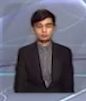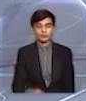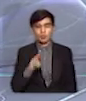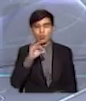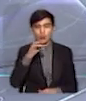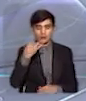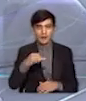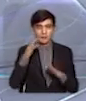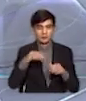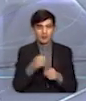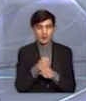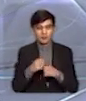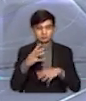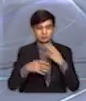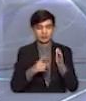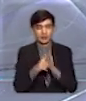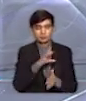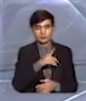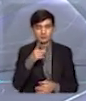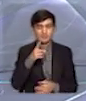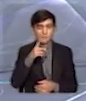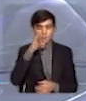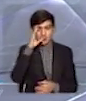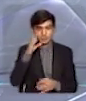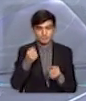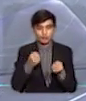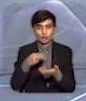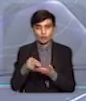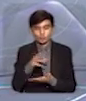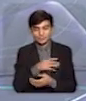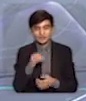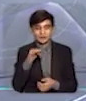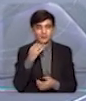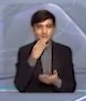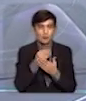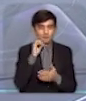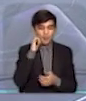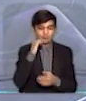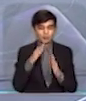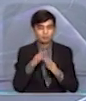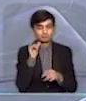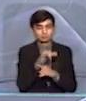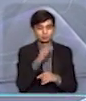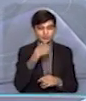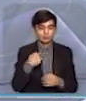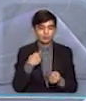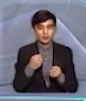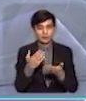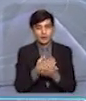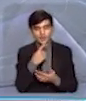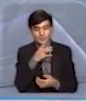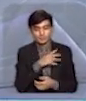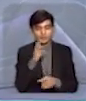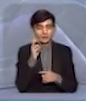Қордайда жаппай төбелес басталып жатқан кезде көлік алып нағашыларына сүйінш сұрайын деп із-түссіз жоғалып кеткен Мұрат Масанов әлі табылмады. 11